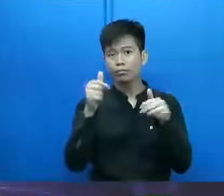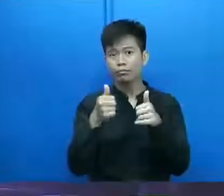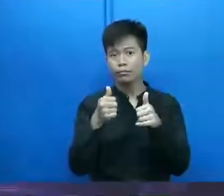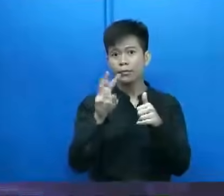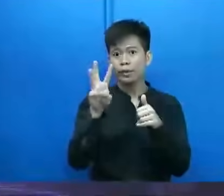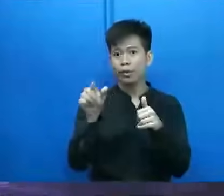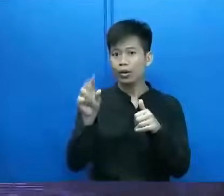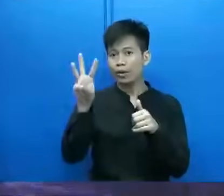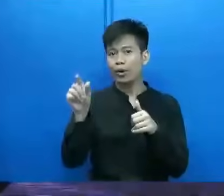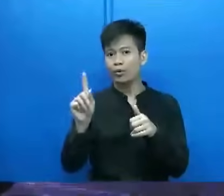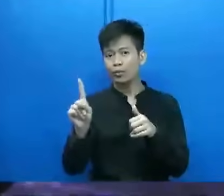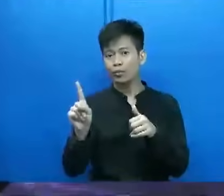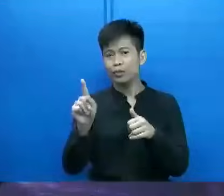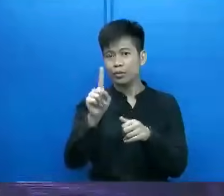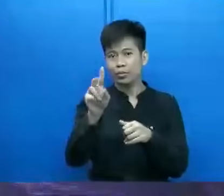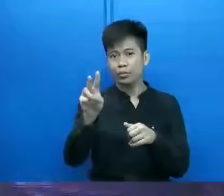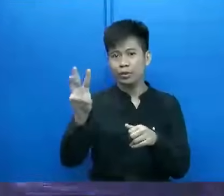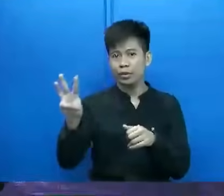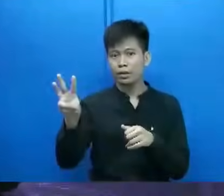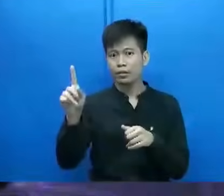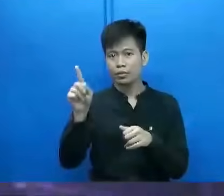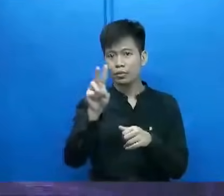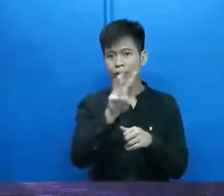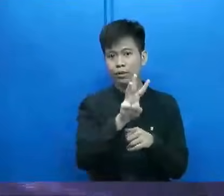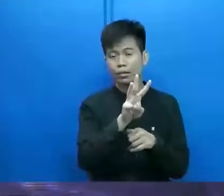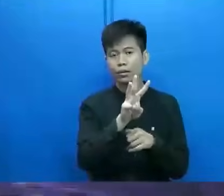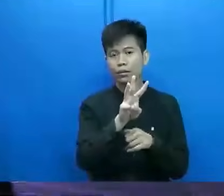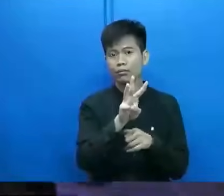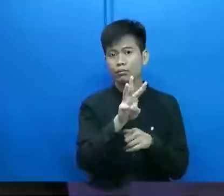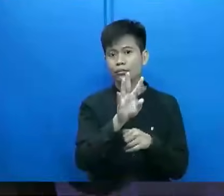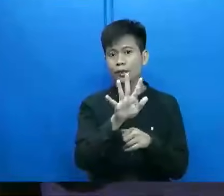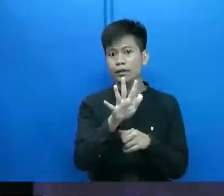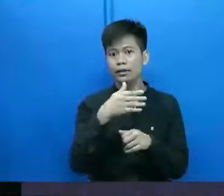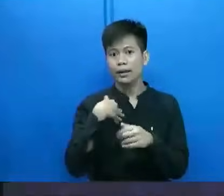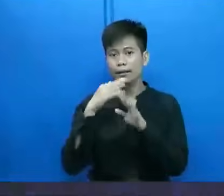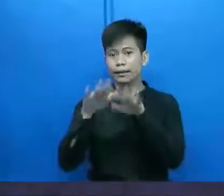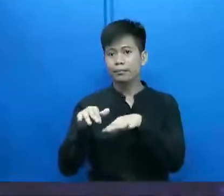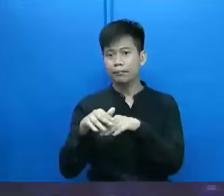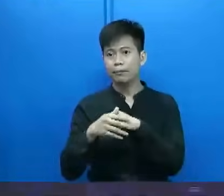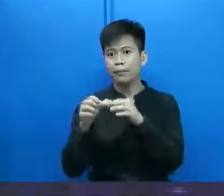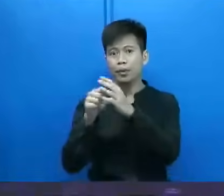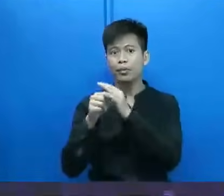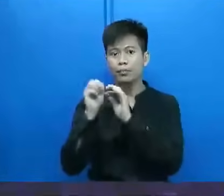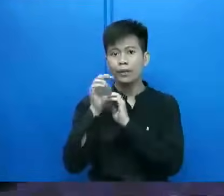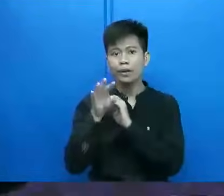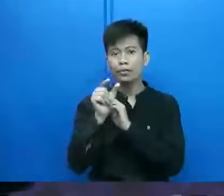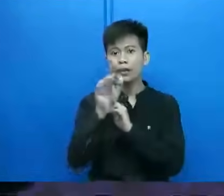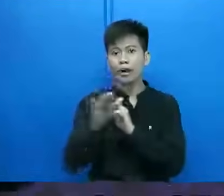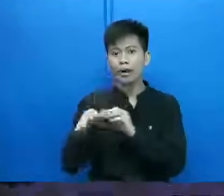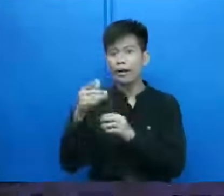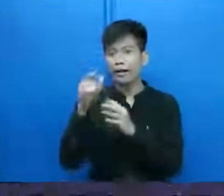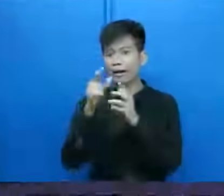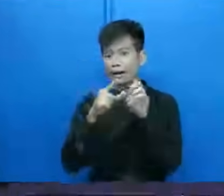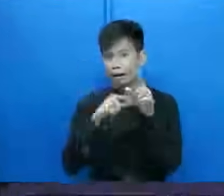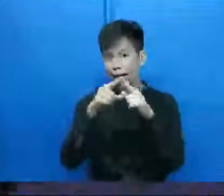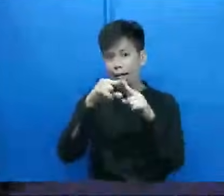dulu ya. 3 orang, 3 orang dulu. 1, 2, 3. 1, 2, 3. Nanti saya akan titipkan. Tolong diberikan tuh anak-anak yatimnya. Nanti